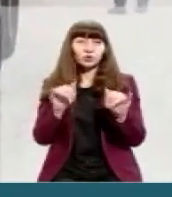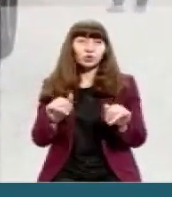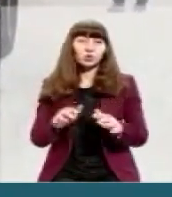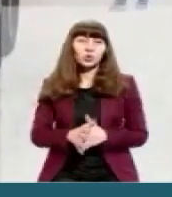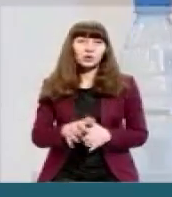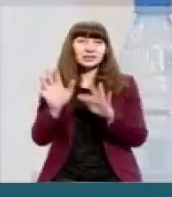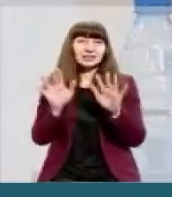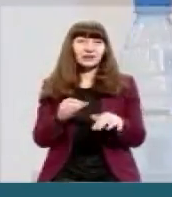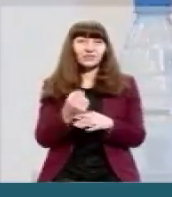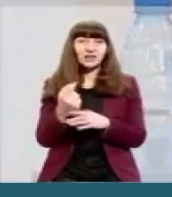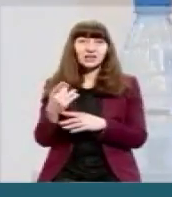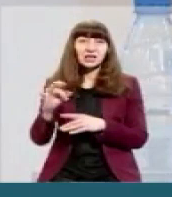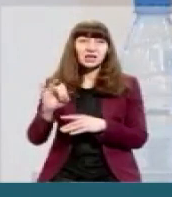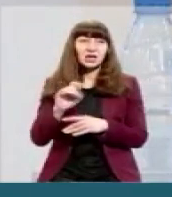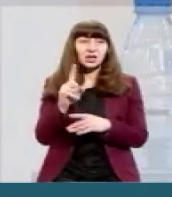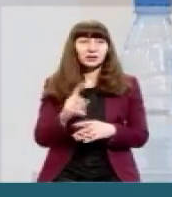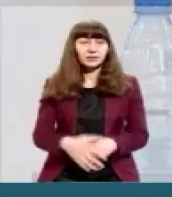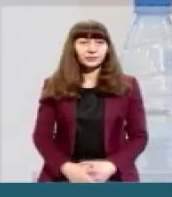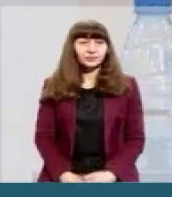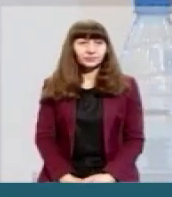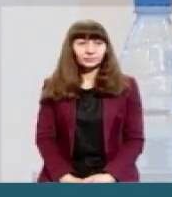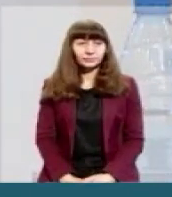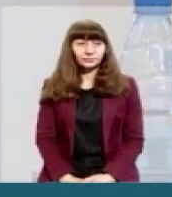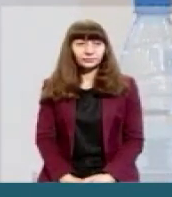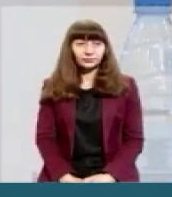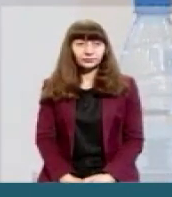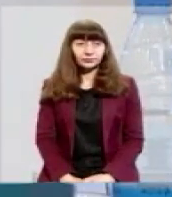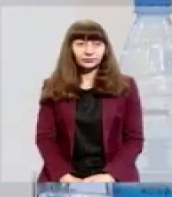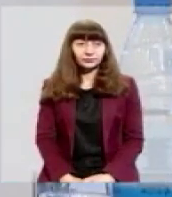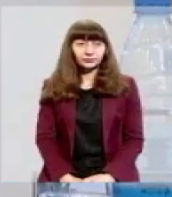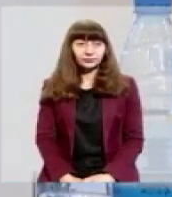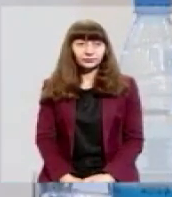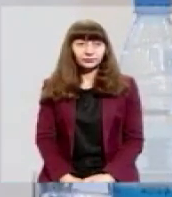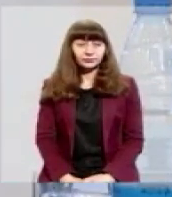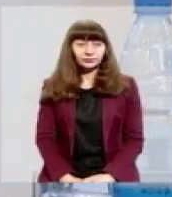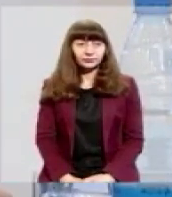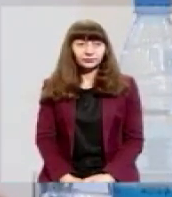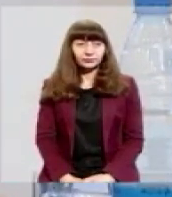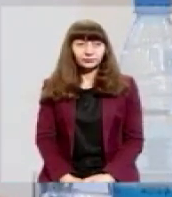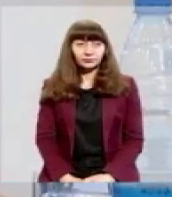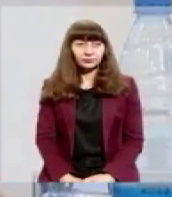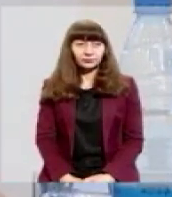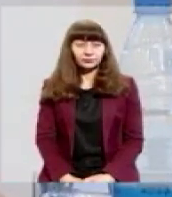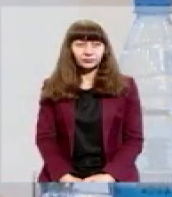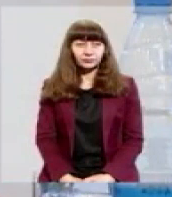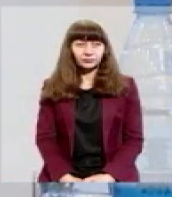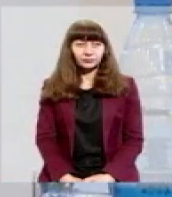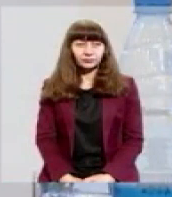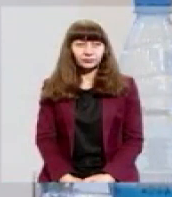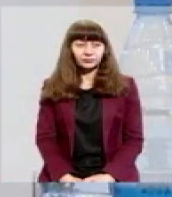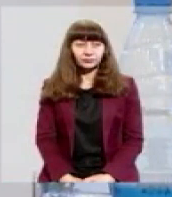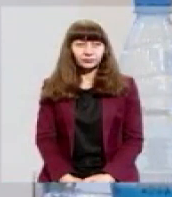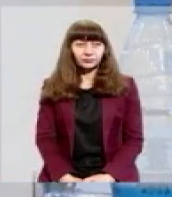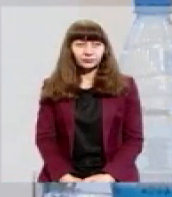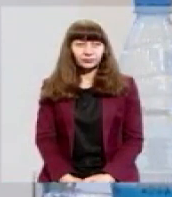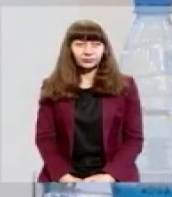снега в несколько раз. По подрядным организациям тоже у нас, в принципе, спасибо вам. В принципе, внимаете,